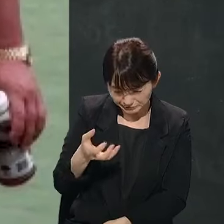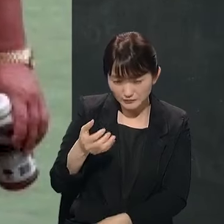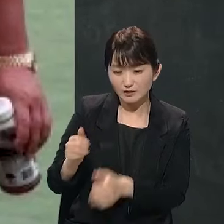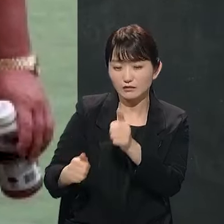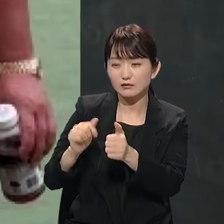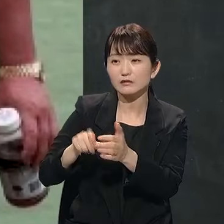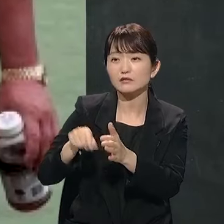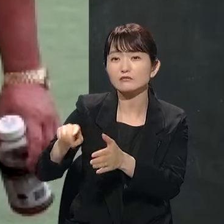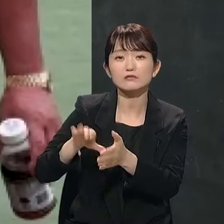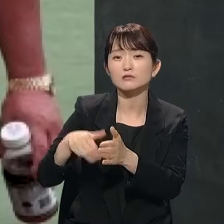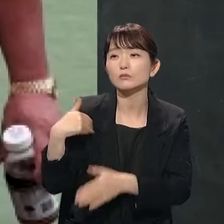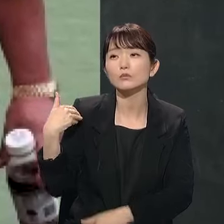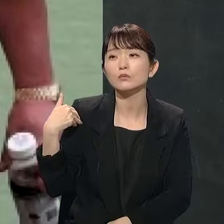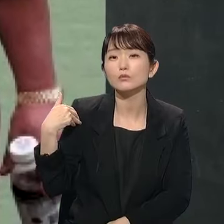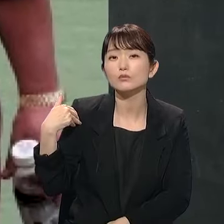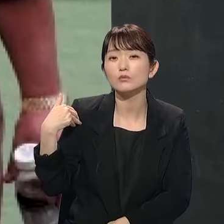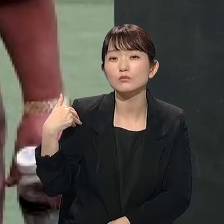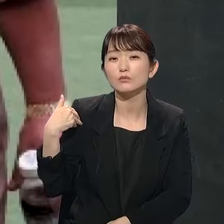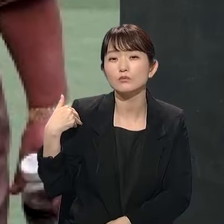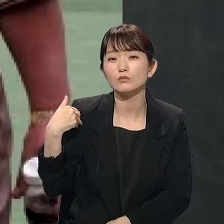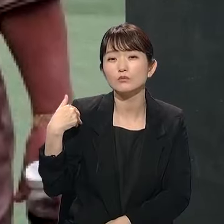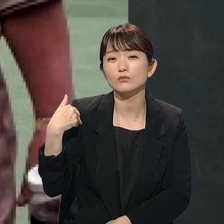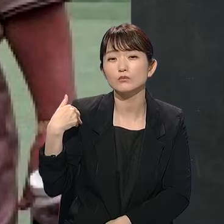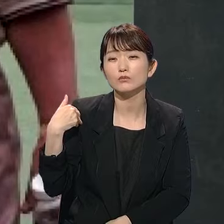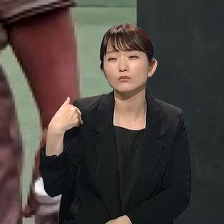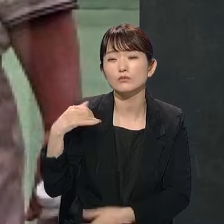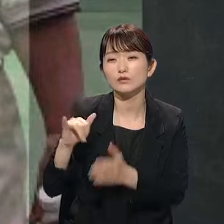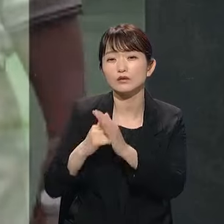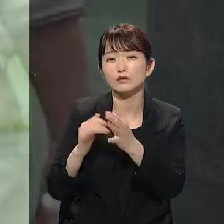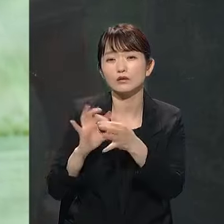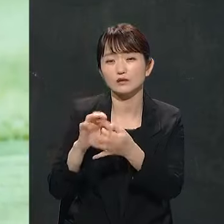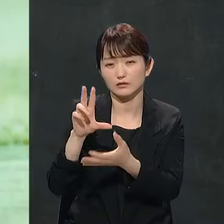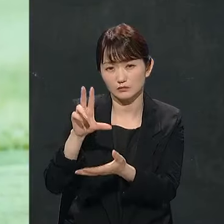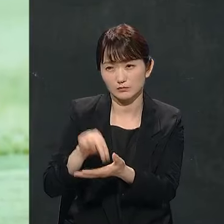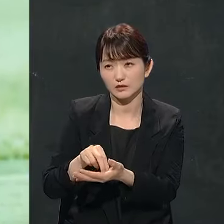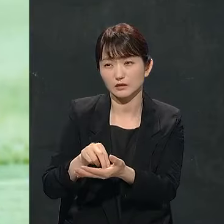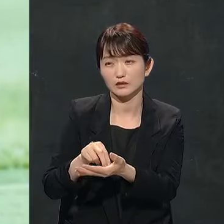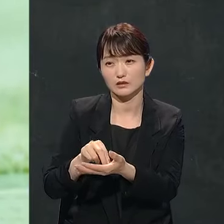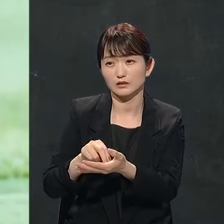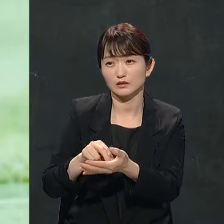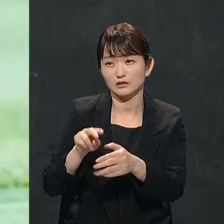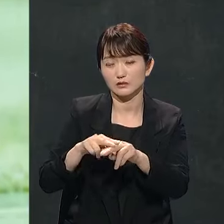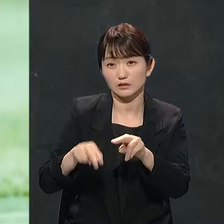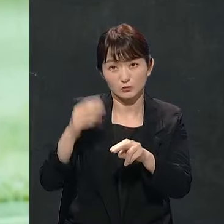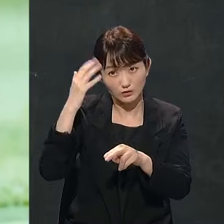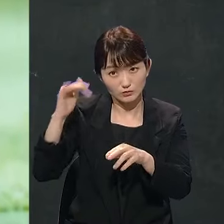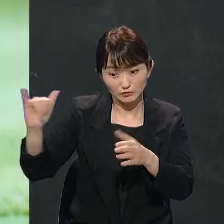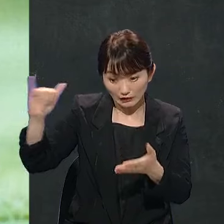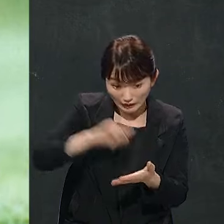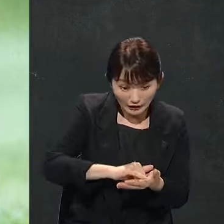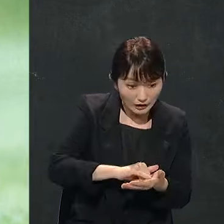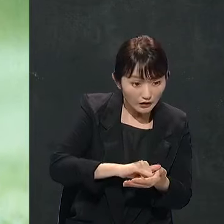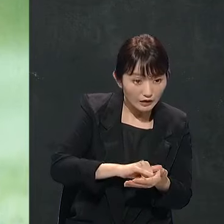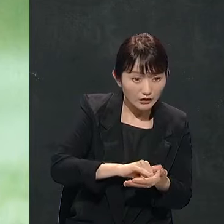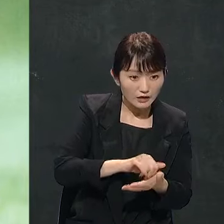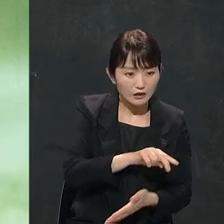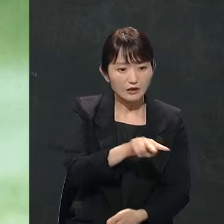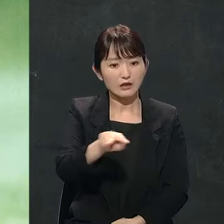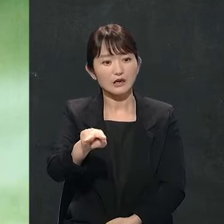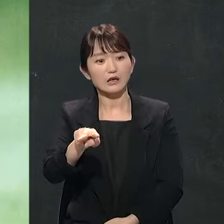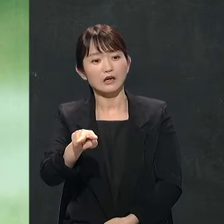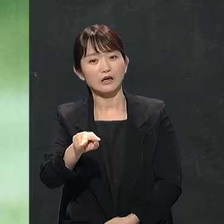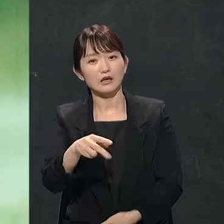그땐 몰랐던 그런 많은이 가족 관련 문제들이 은퇴하고 한국에 와서 보니까 하루가 멀다고 계속